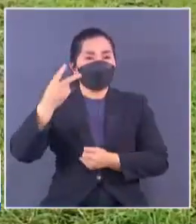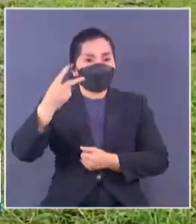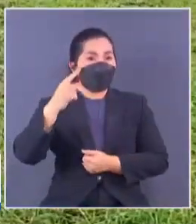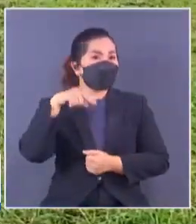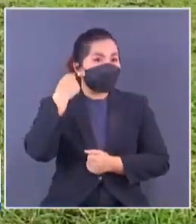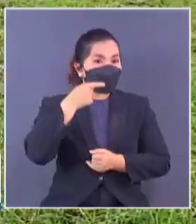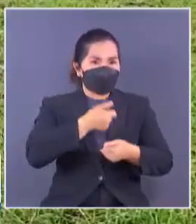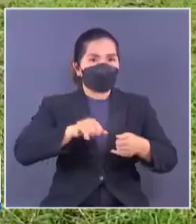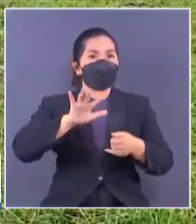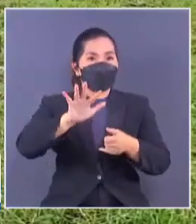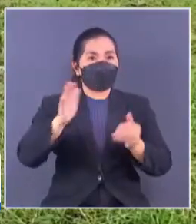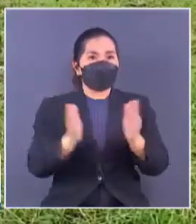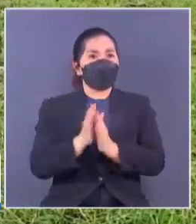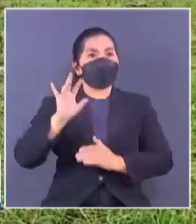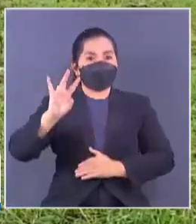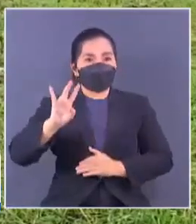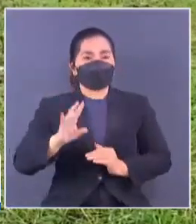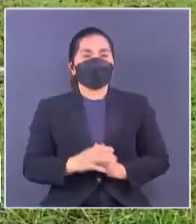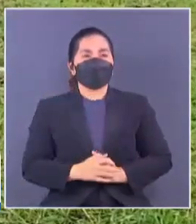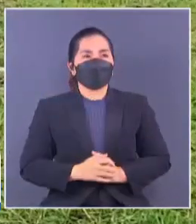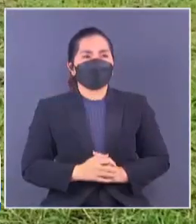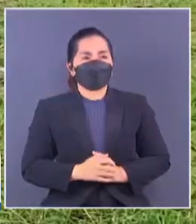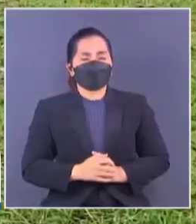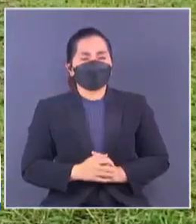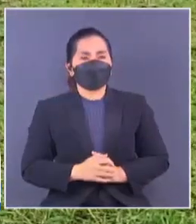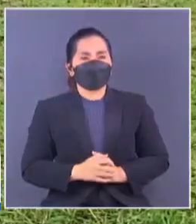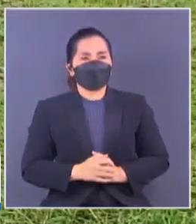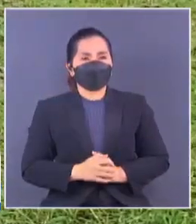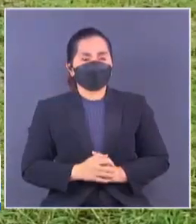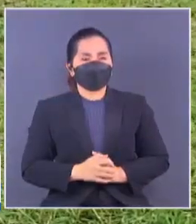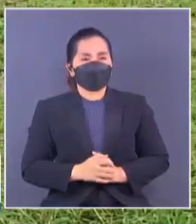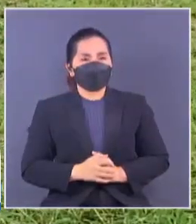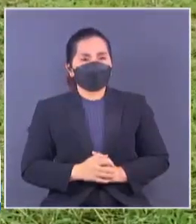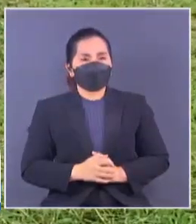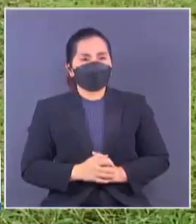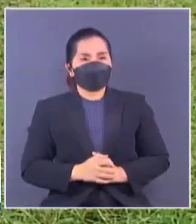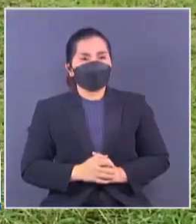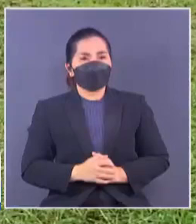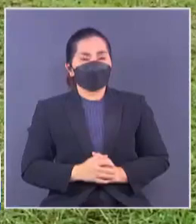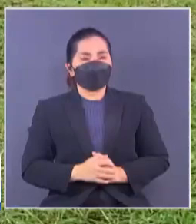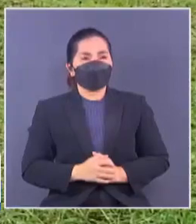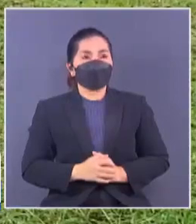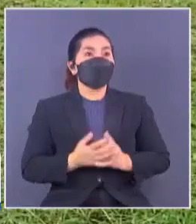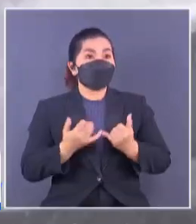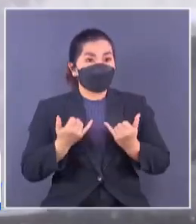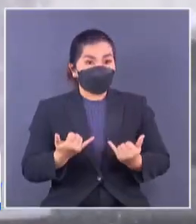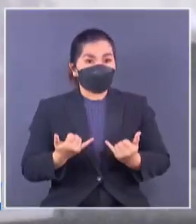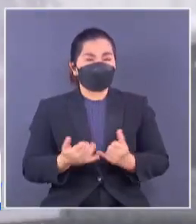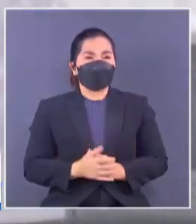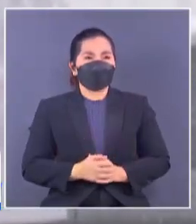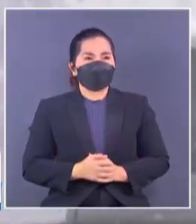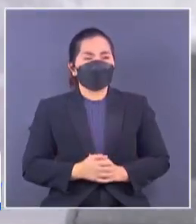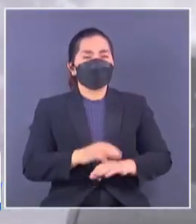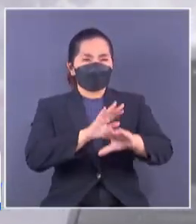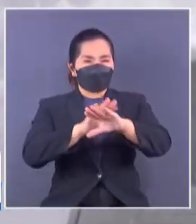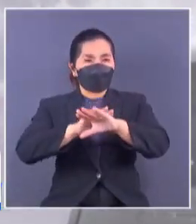ก็เป็นเพศเมียอีก5ตัวนะครับรวมทั้งหมด7ตัวฟ้าผ่าเปรี้ยงเดียวเลยนะครับ ครับคุณผู้ชมครับขณะที่วันนี้นะครับแ